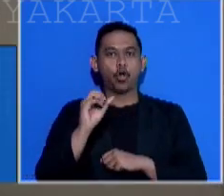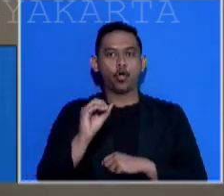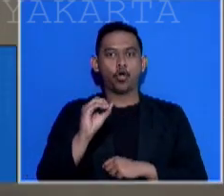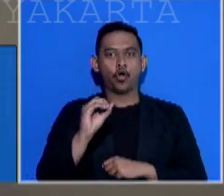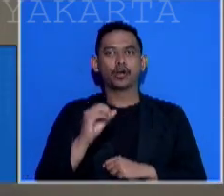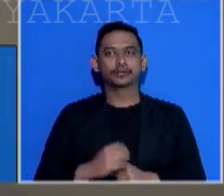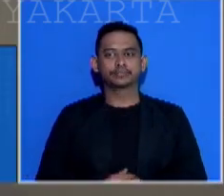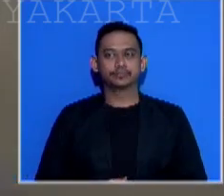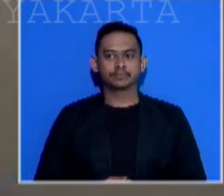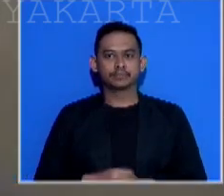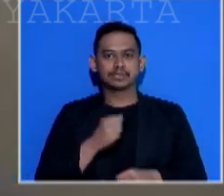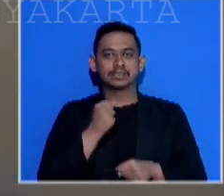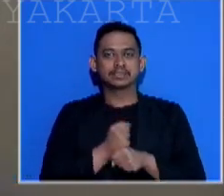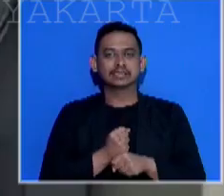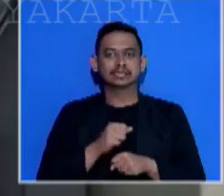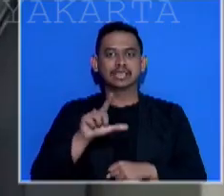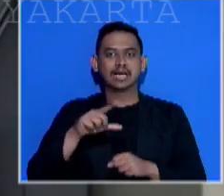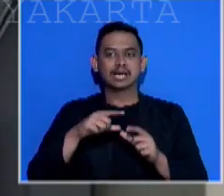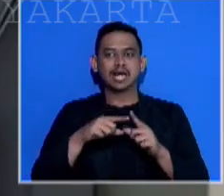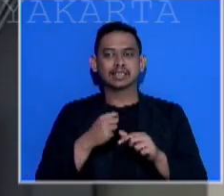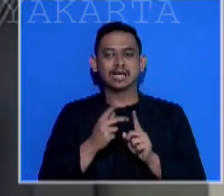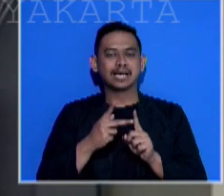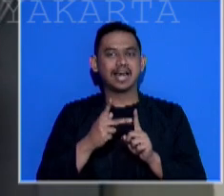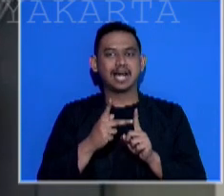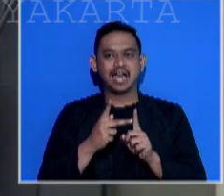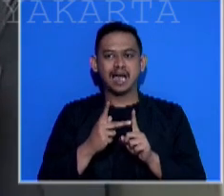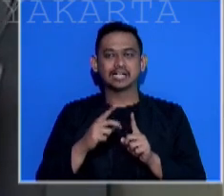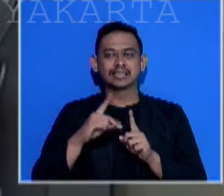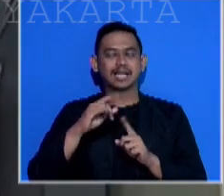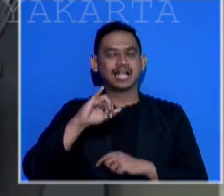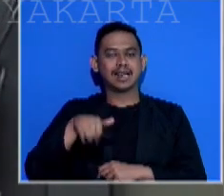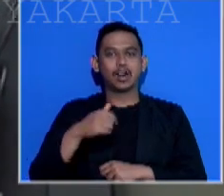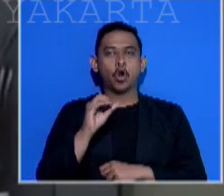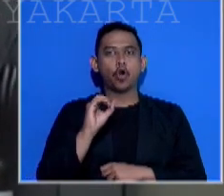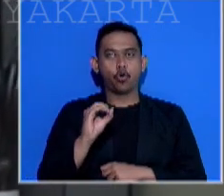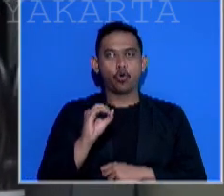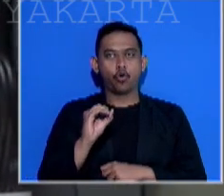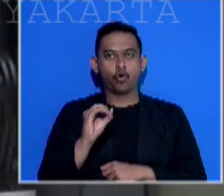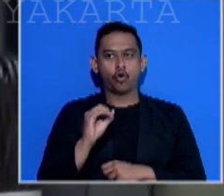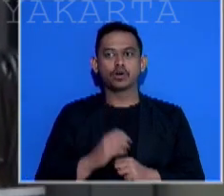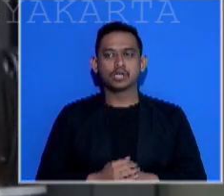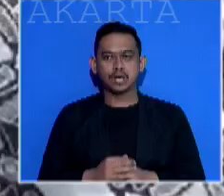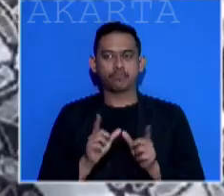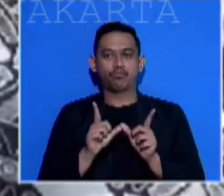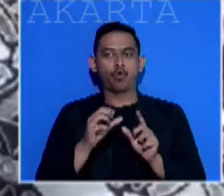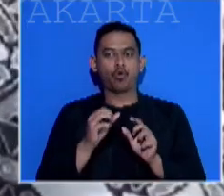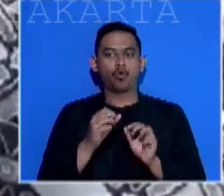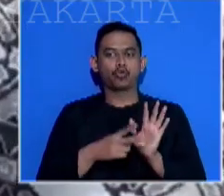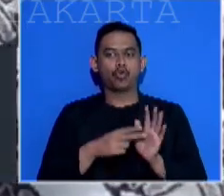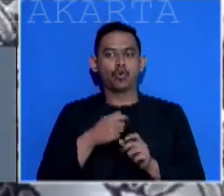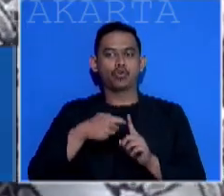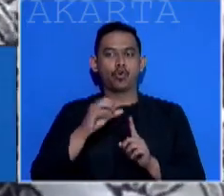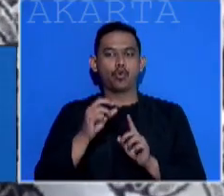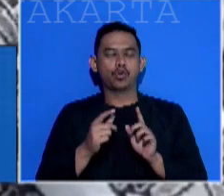Kalurahan gagaharjo kap angkringan serta ew di Dusun tunggularum Kalurahan Wonokerto kapanon Turi